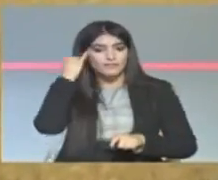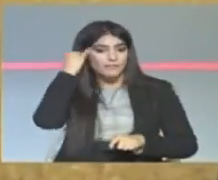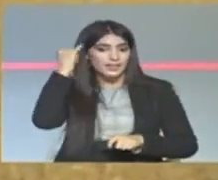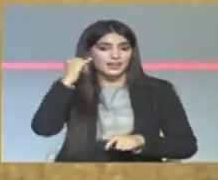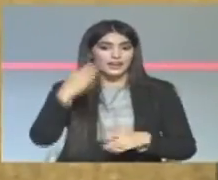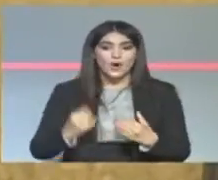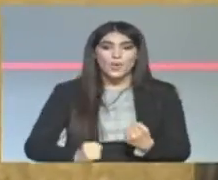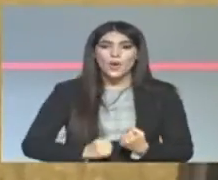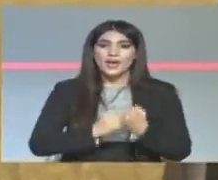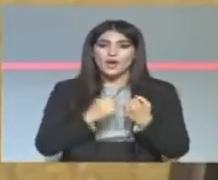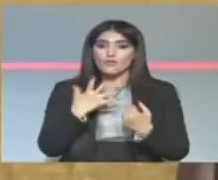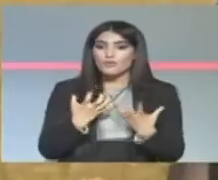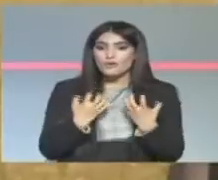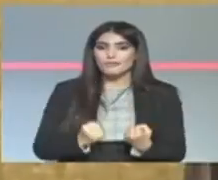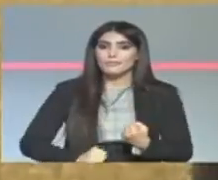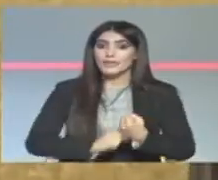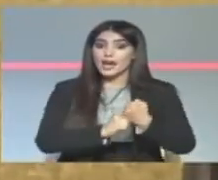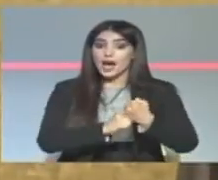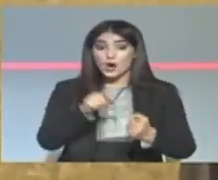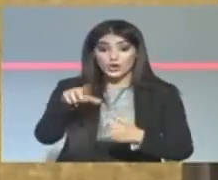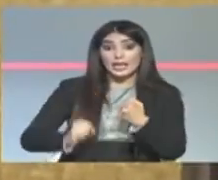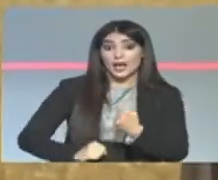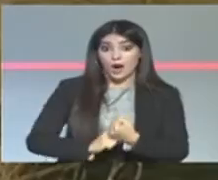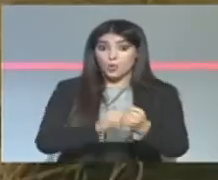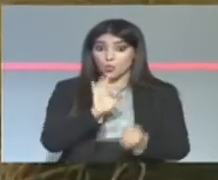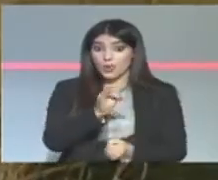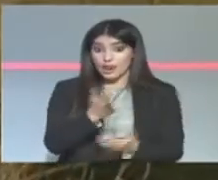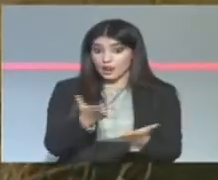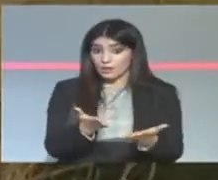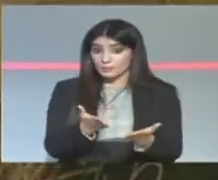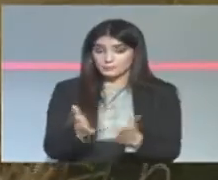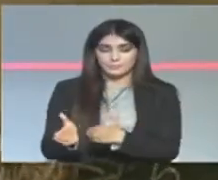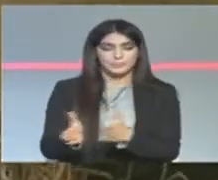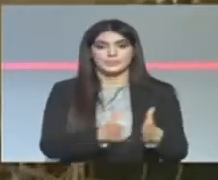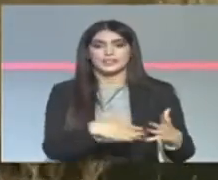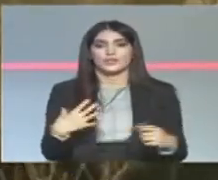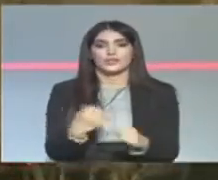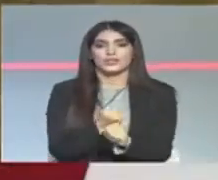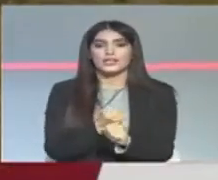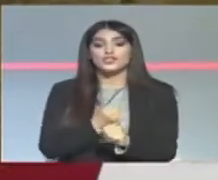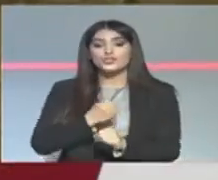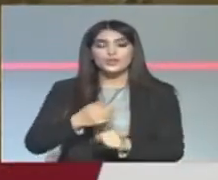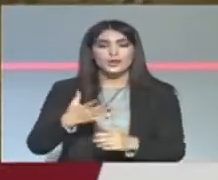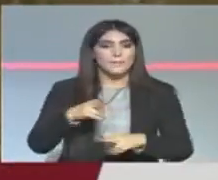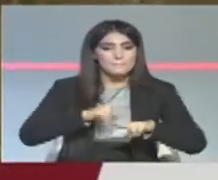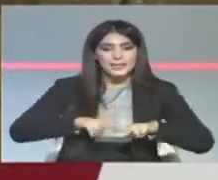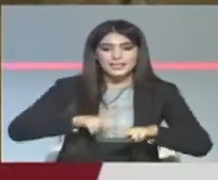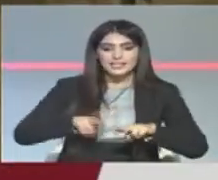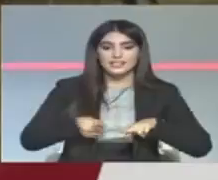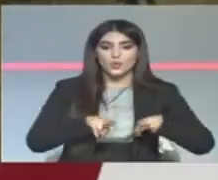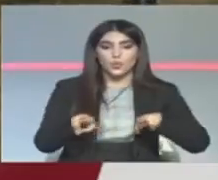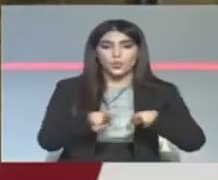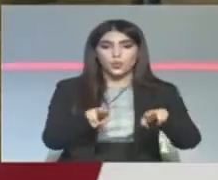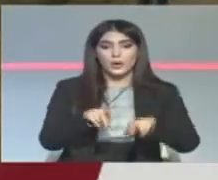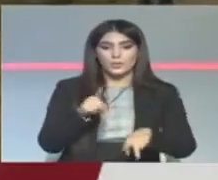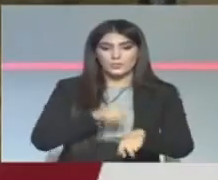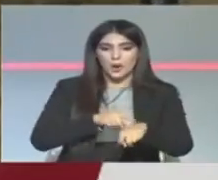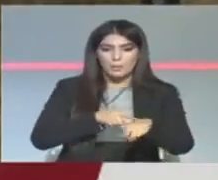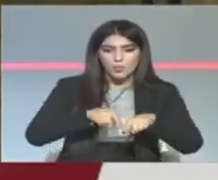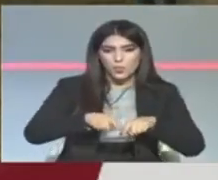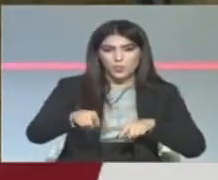بحاجه يعانوا رغم اننا نجاحهم في فيهم سيكون حتما ظرفيا